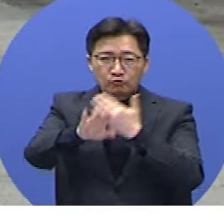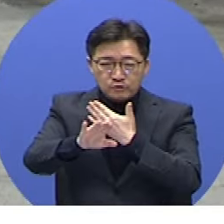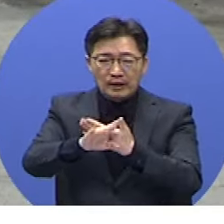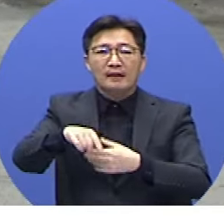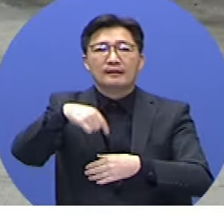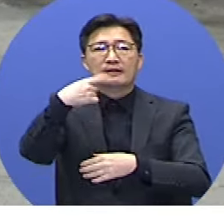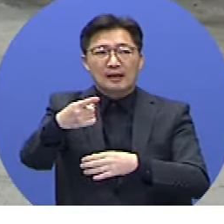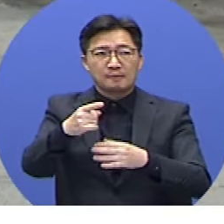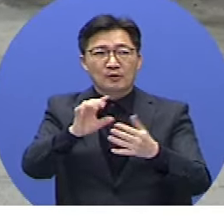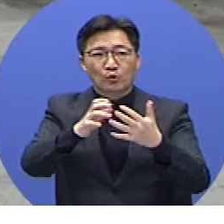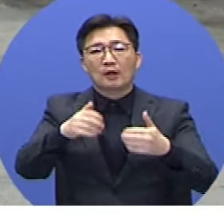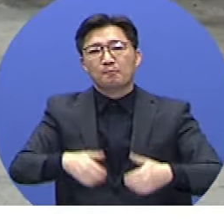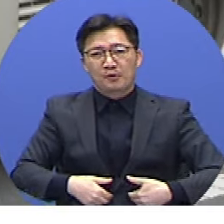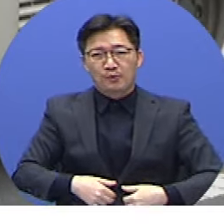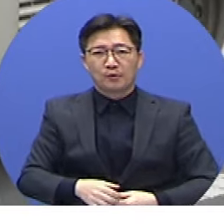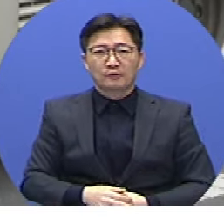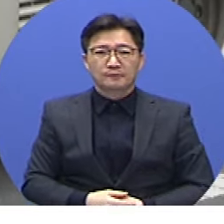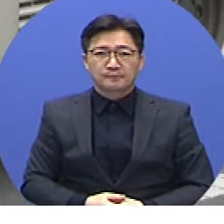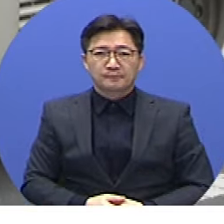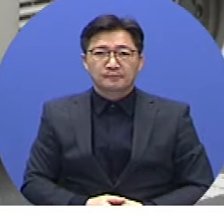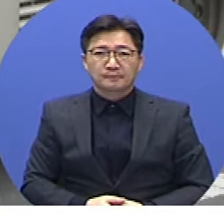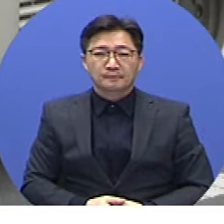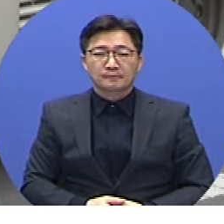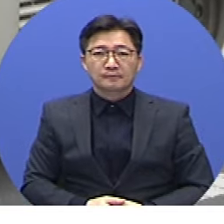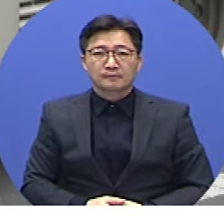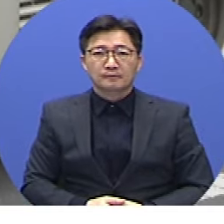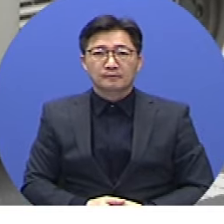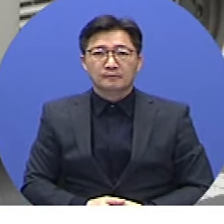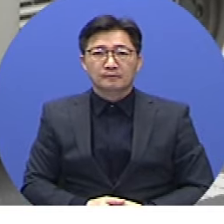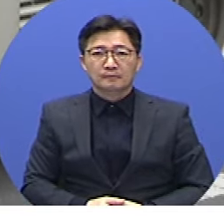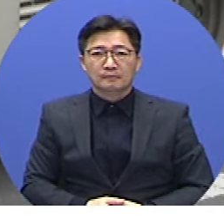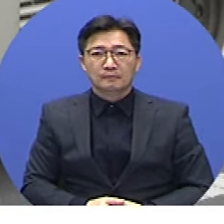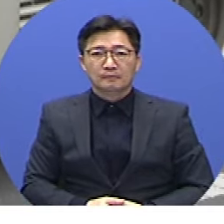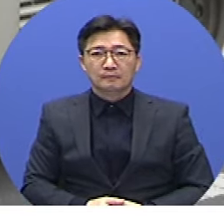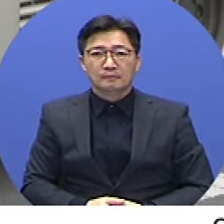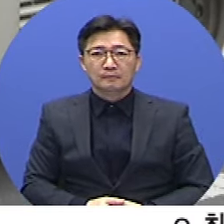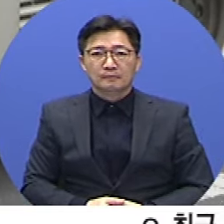정상화 방안을 논의해야 할 것으로 보입니다. JTB 뉴스 강훈입니다.